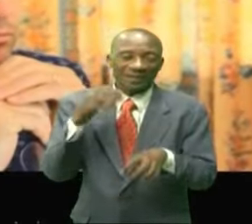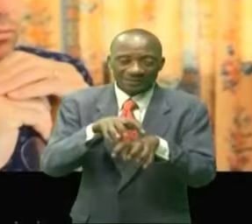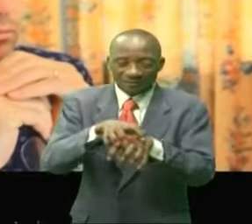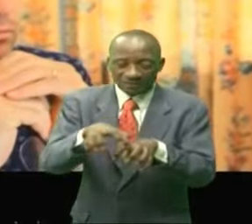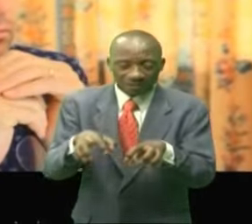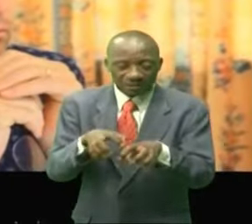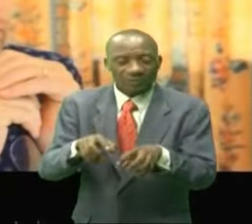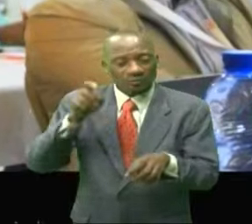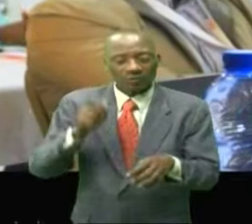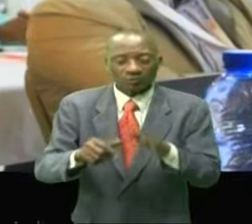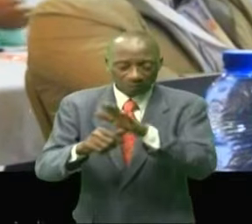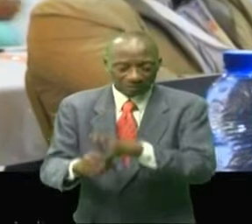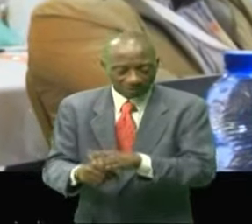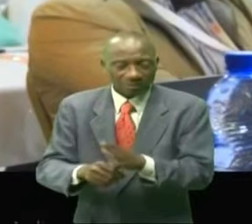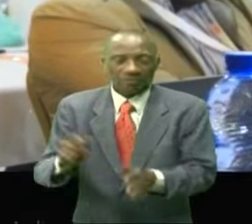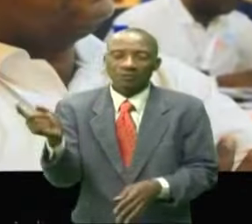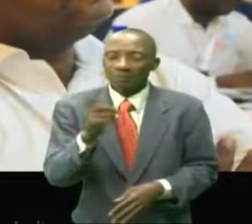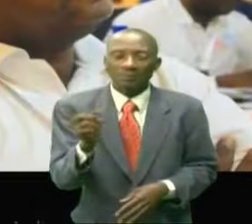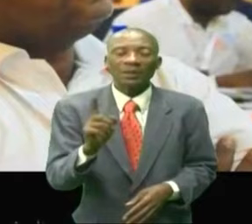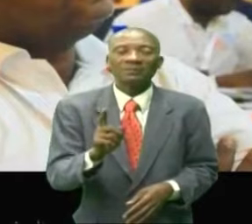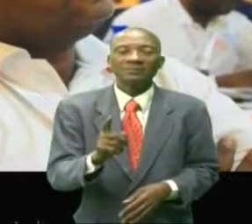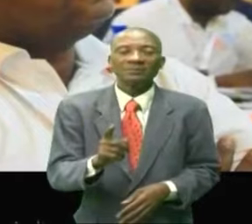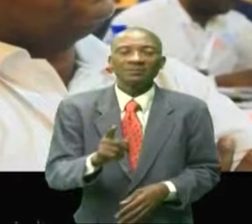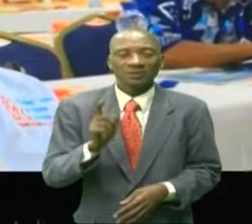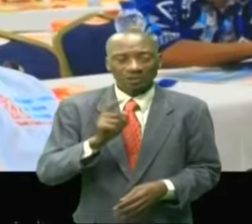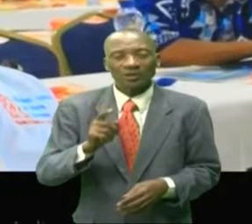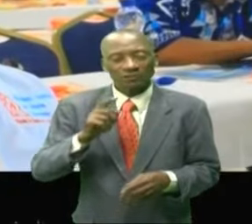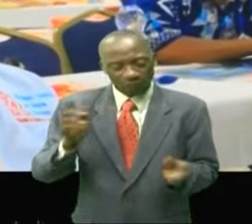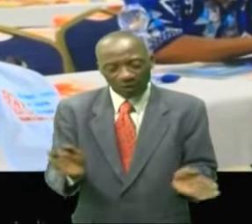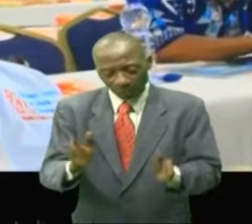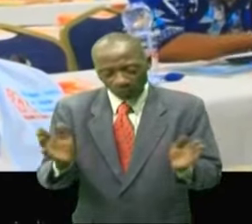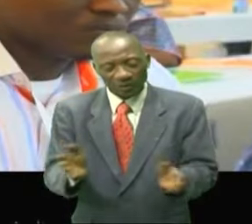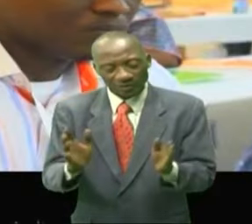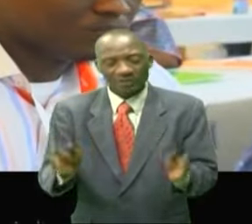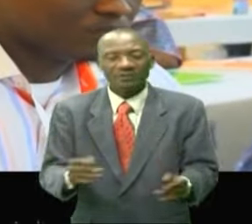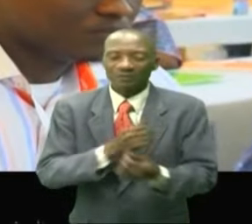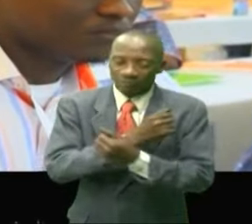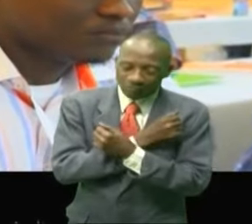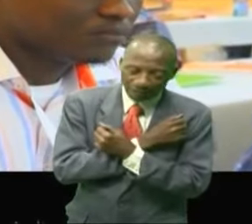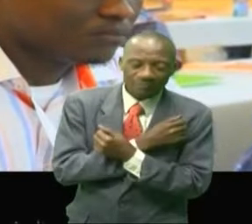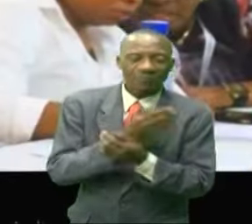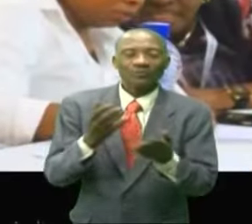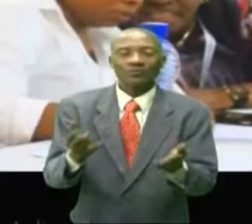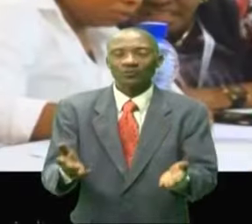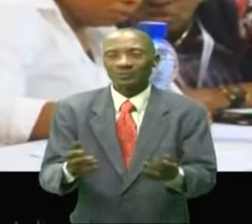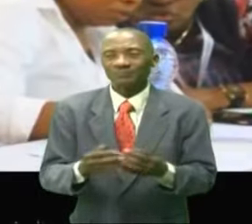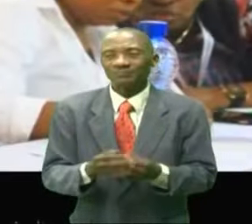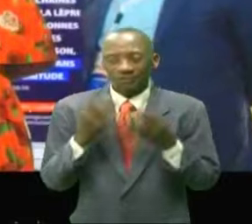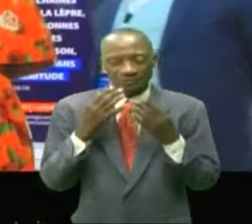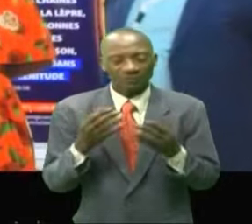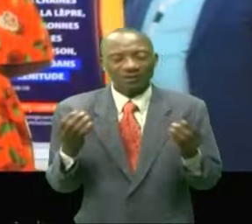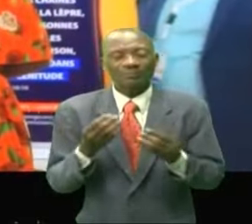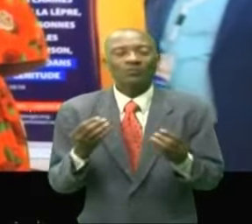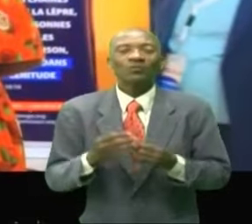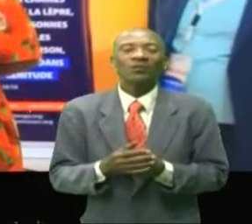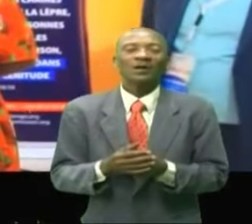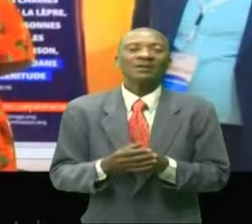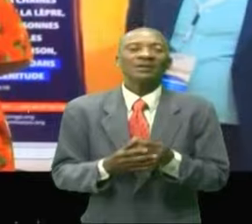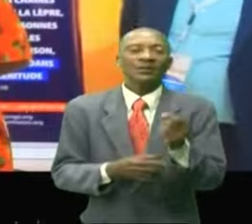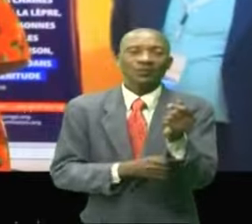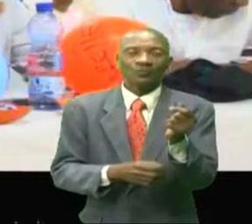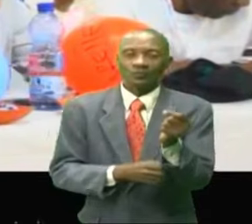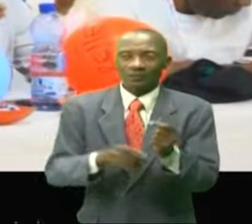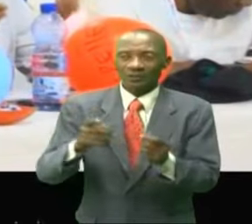la mission de lutte contre la lèpre et les partenaires techniques et financiers tiennent à répondre à ces objectifs fixés par l'OMS